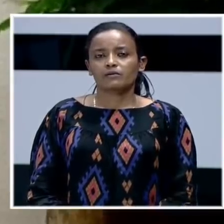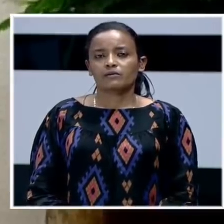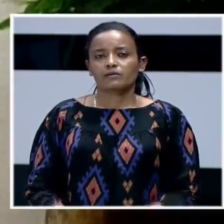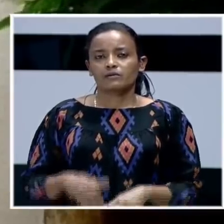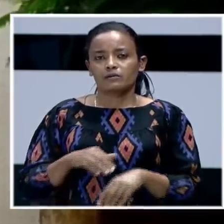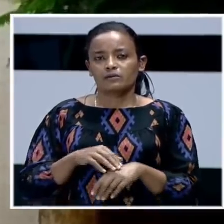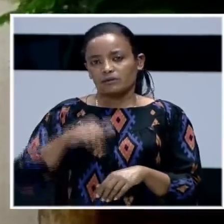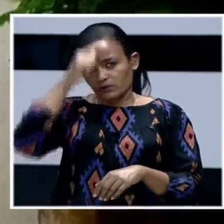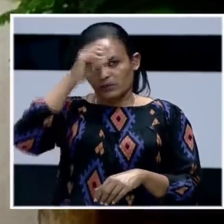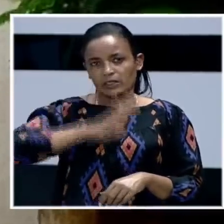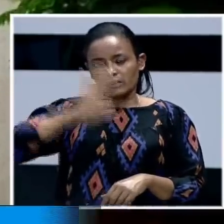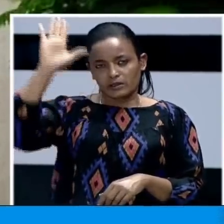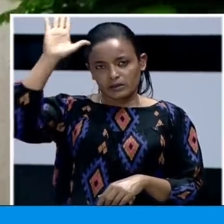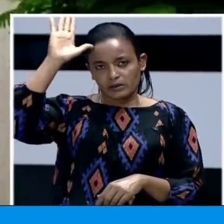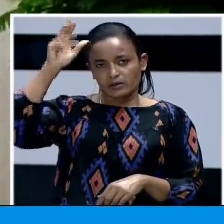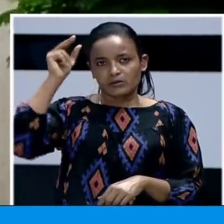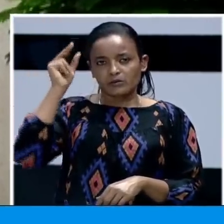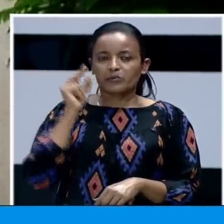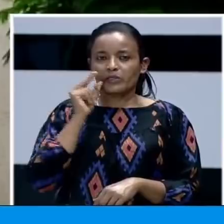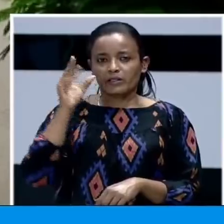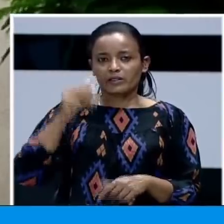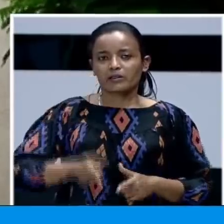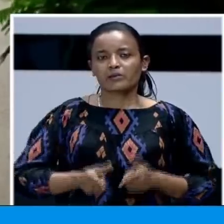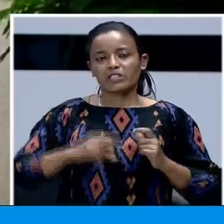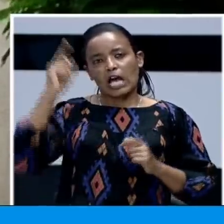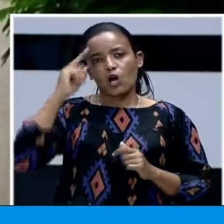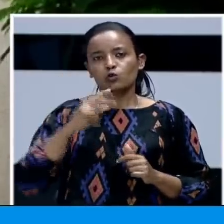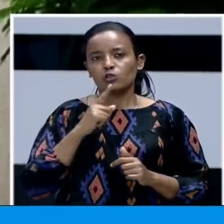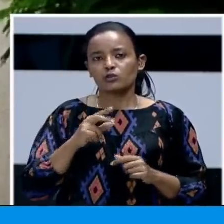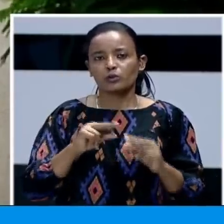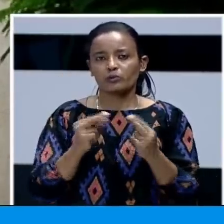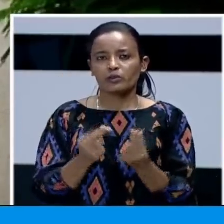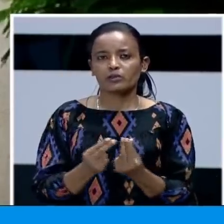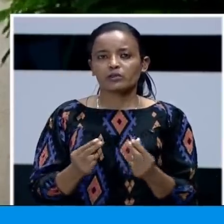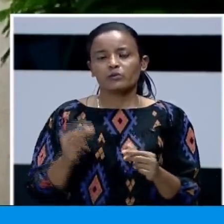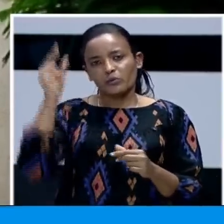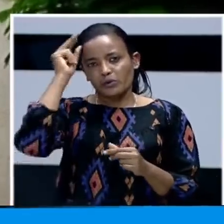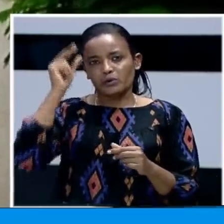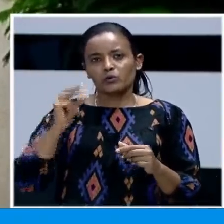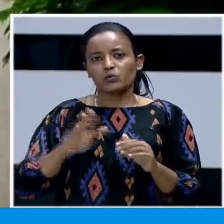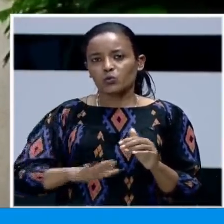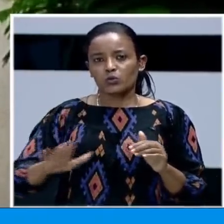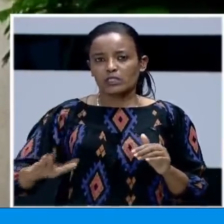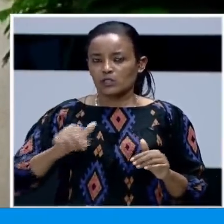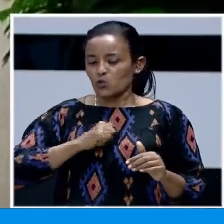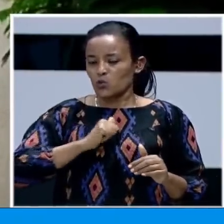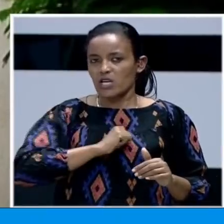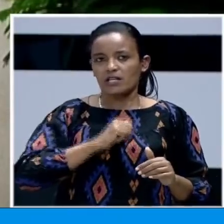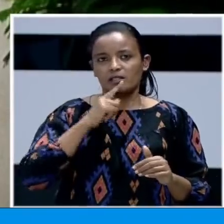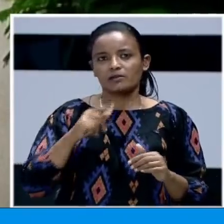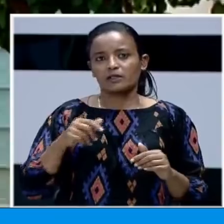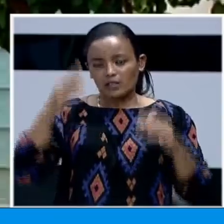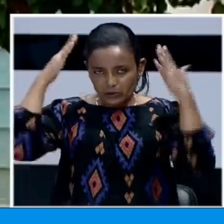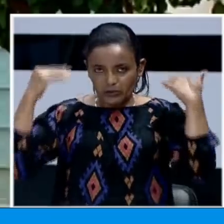ایت جبر مدهن حاجوسن برهنه برهن نبرت کتم حوزینیم. بزوم صدرا به بحال مسرت ولاد کم نولاد ناب مبل